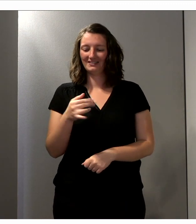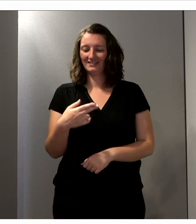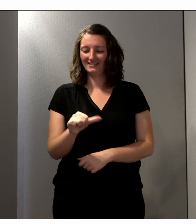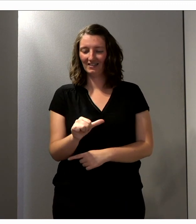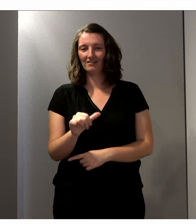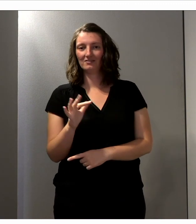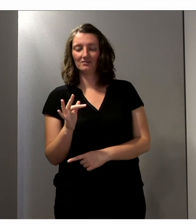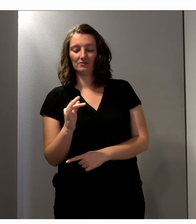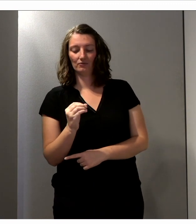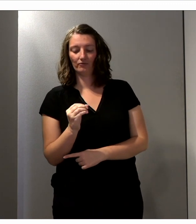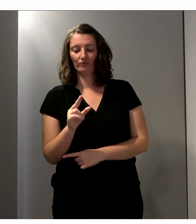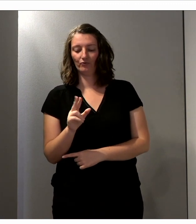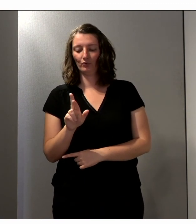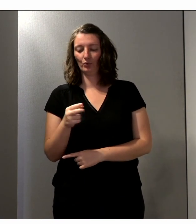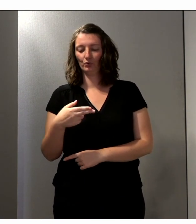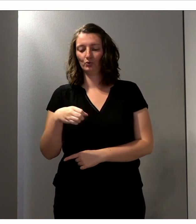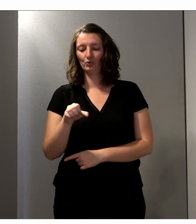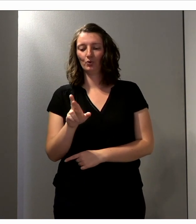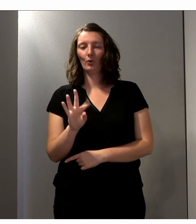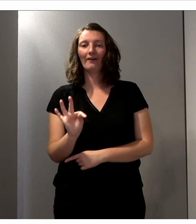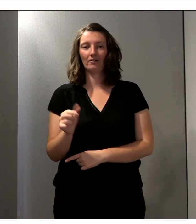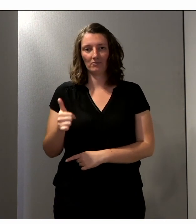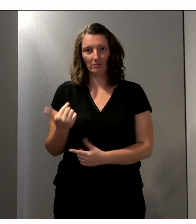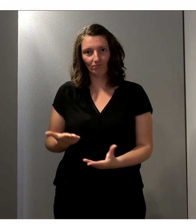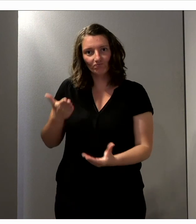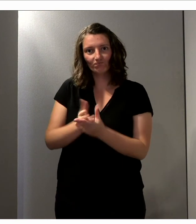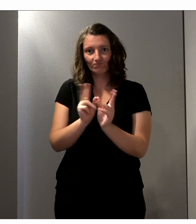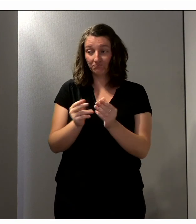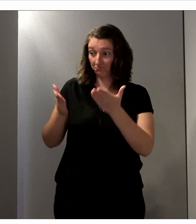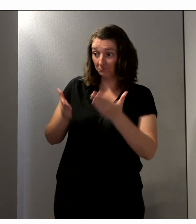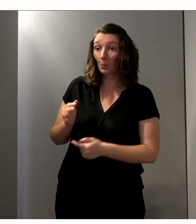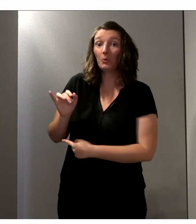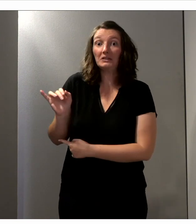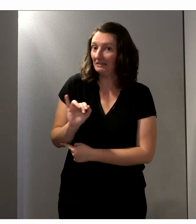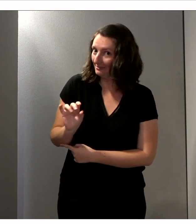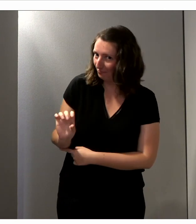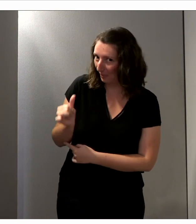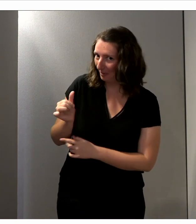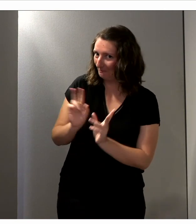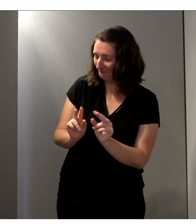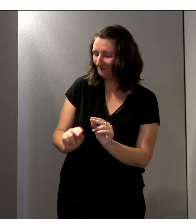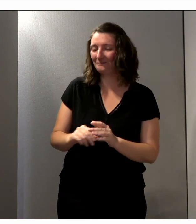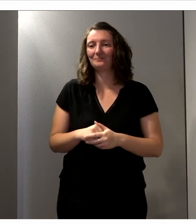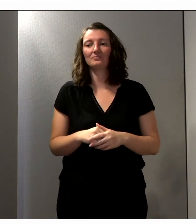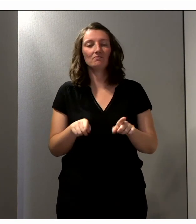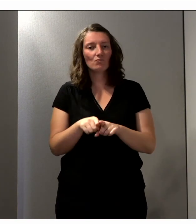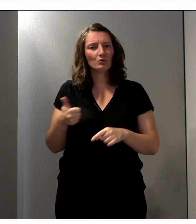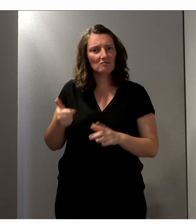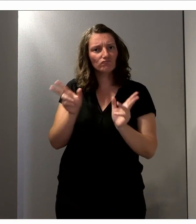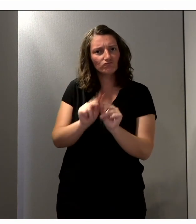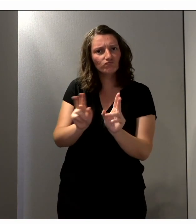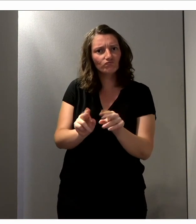Fourneret, qui va, elle, nous dire qui elle est déjà, nous dire